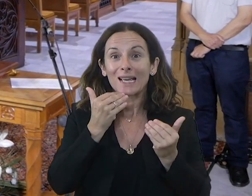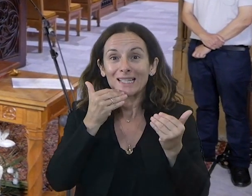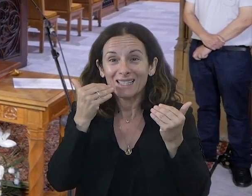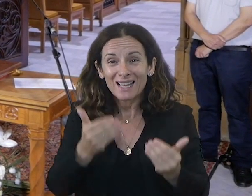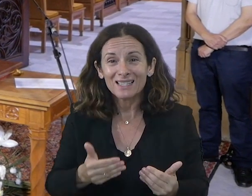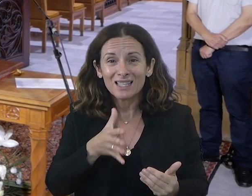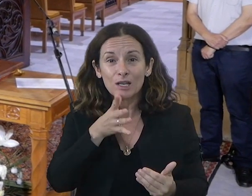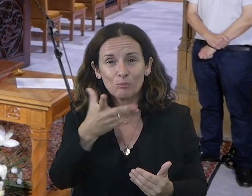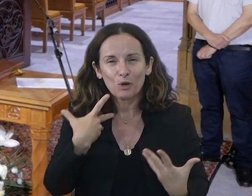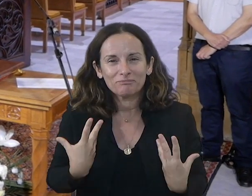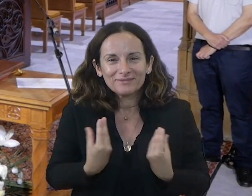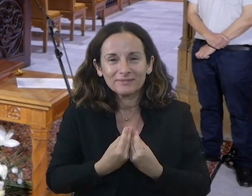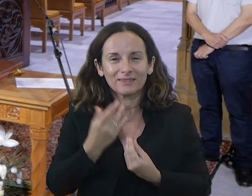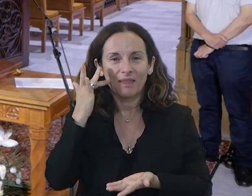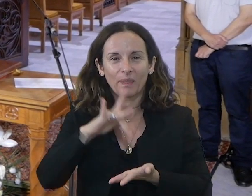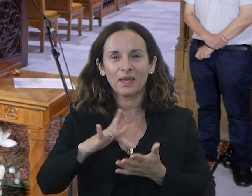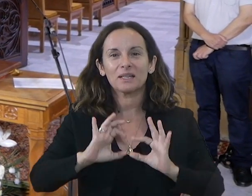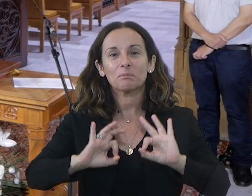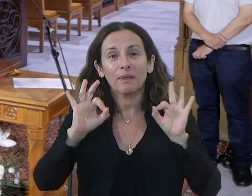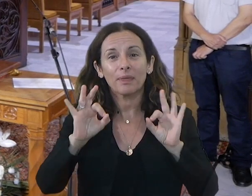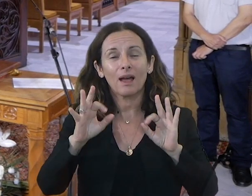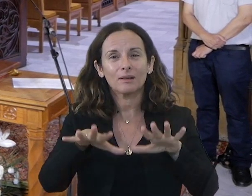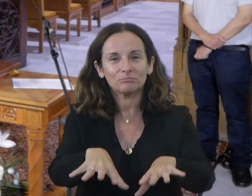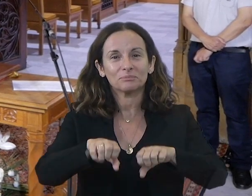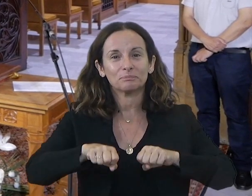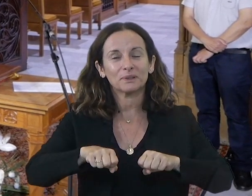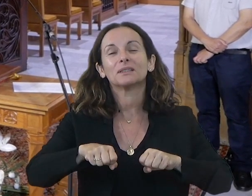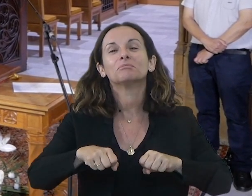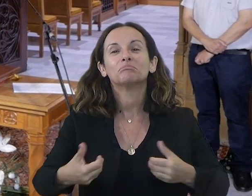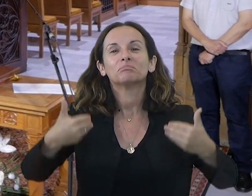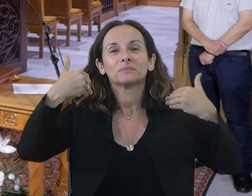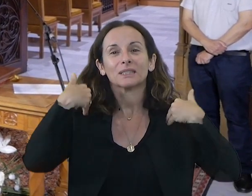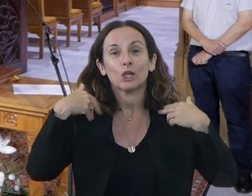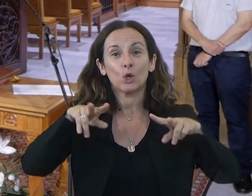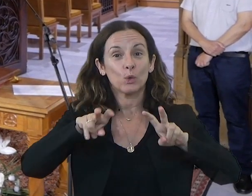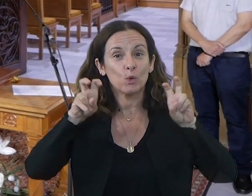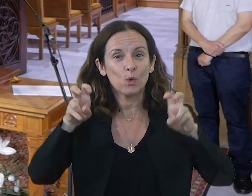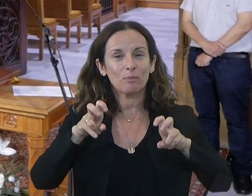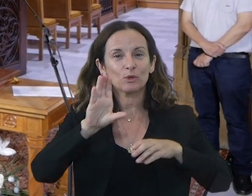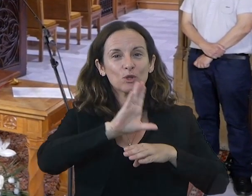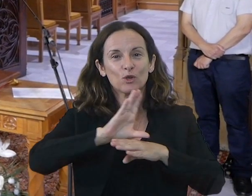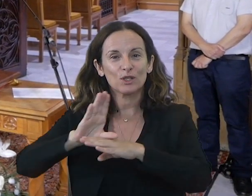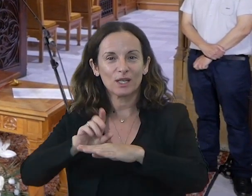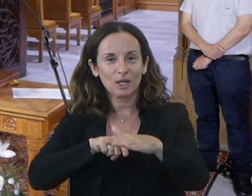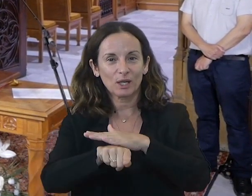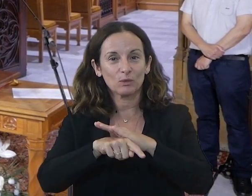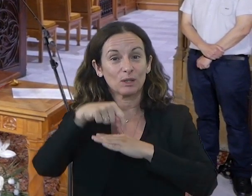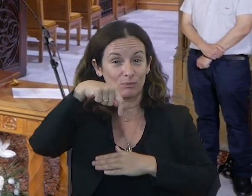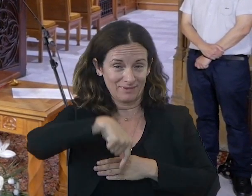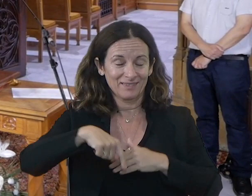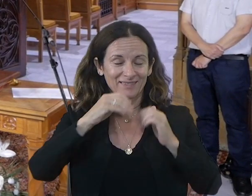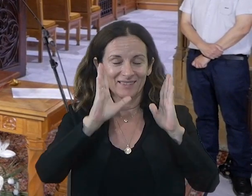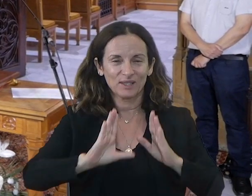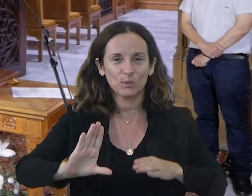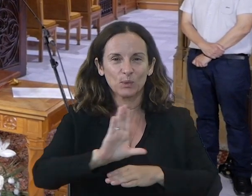dia a tots i moltes gràcies per acompanyar-nos en aquest dia especial, en aquest acte de presa de possessió de nous